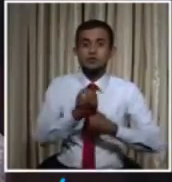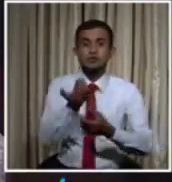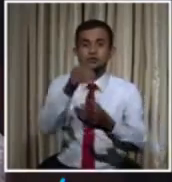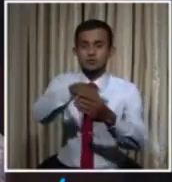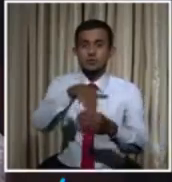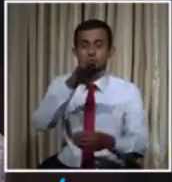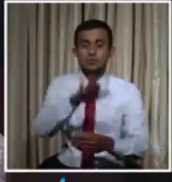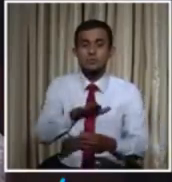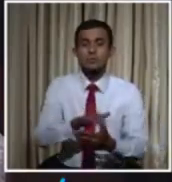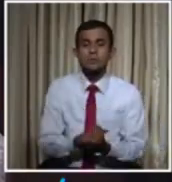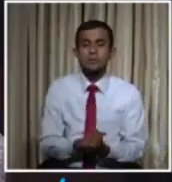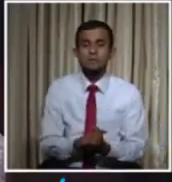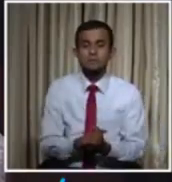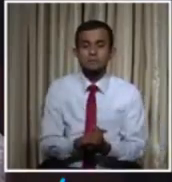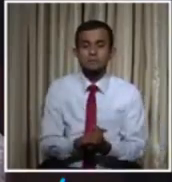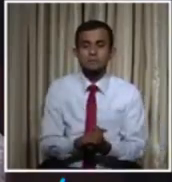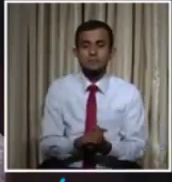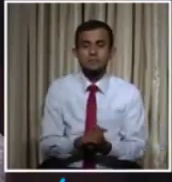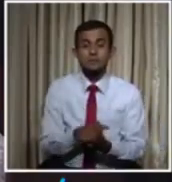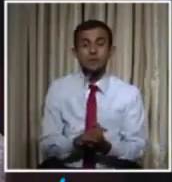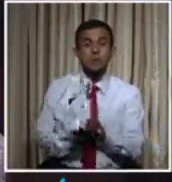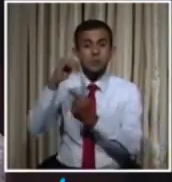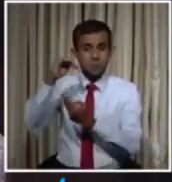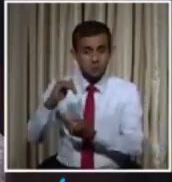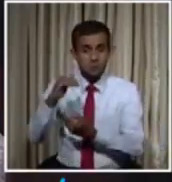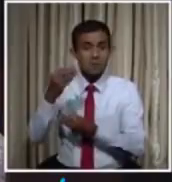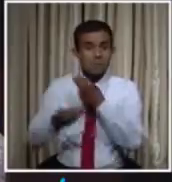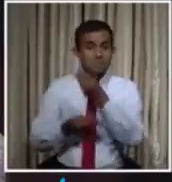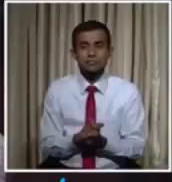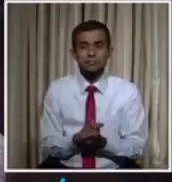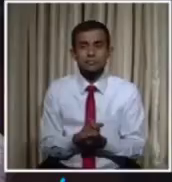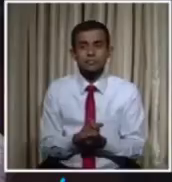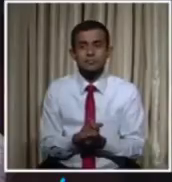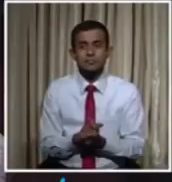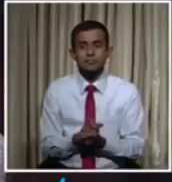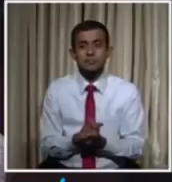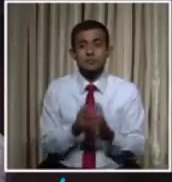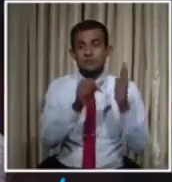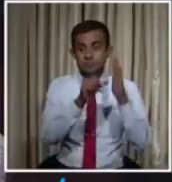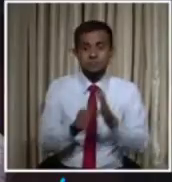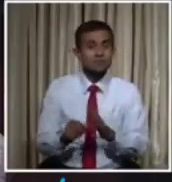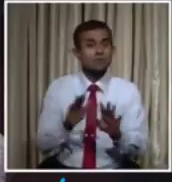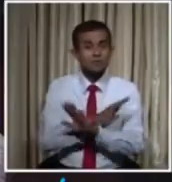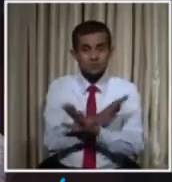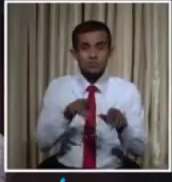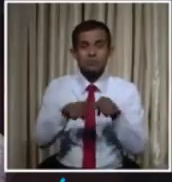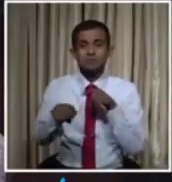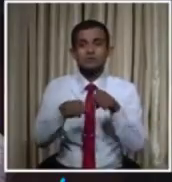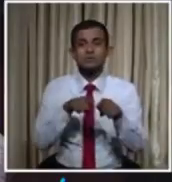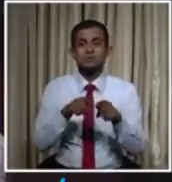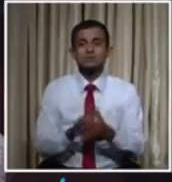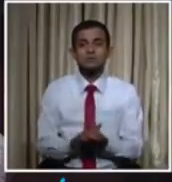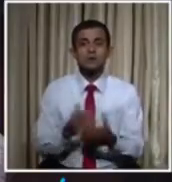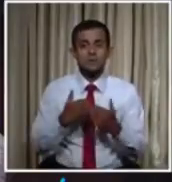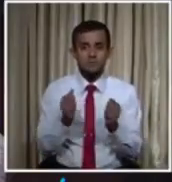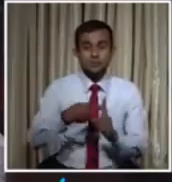තුළ එයින් පෞද්ගලික ව්‍යවසායකත්වයට අගතියක් සිදු නොවන ආකාරයට අපි